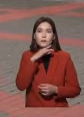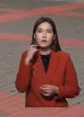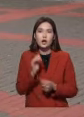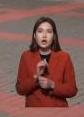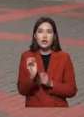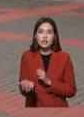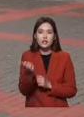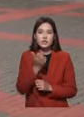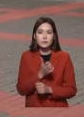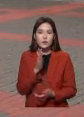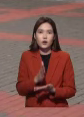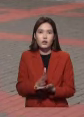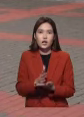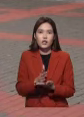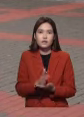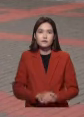жатыр.